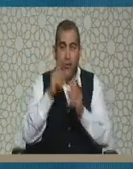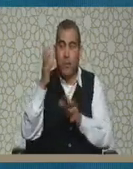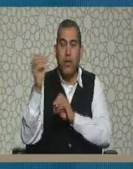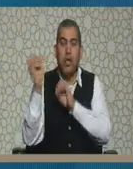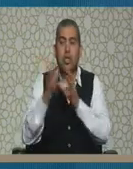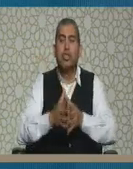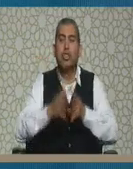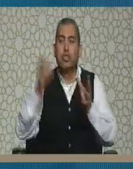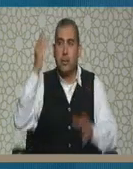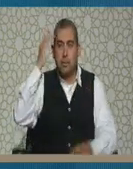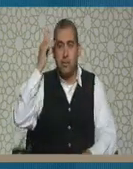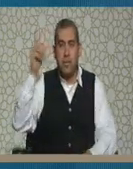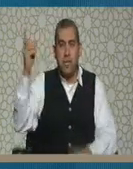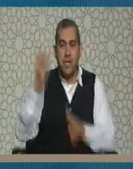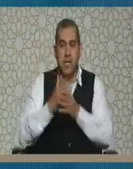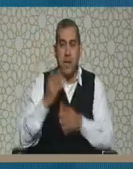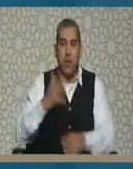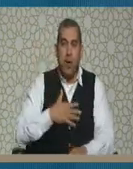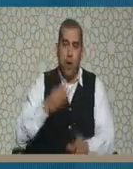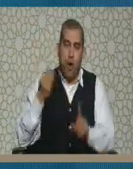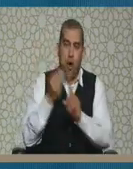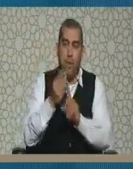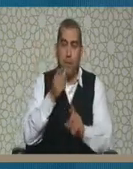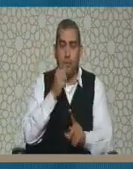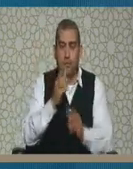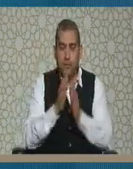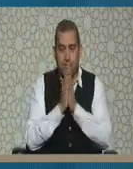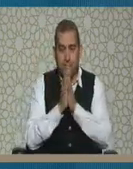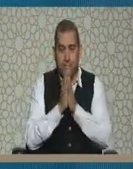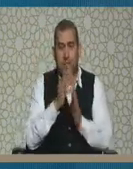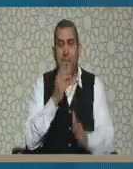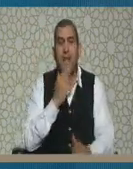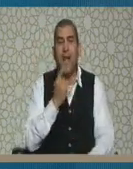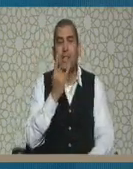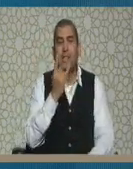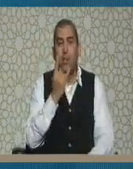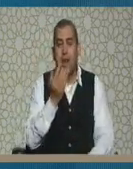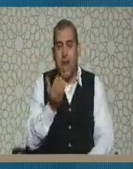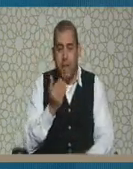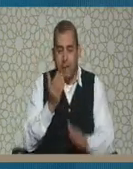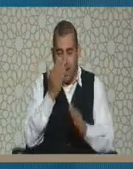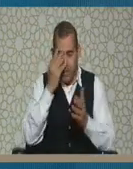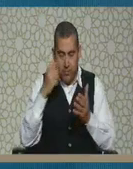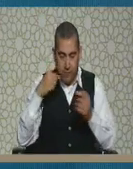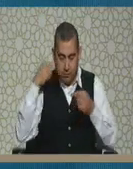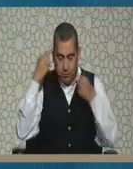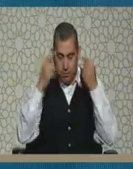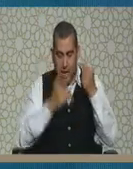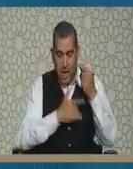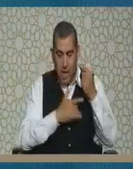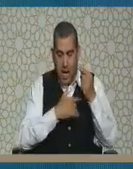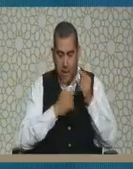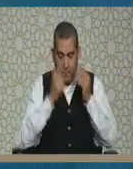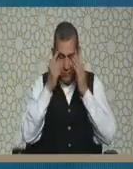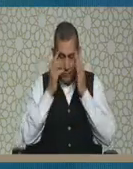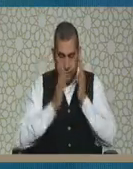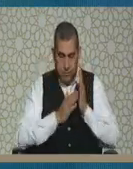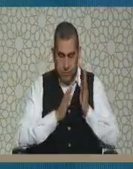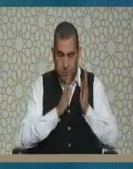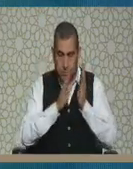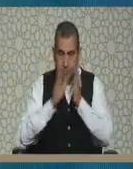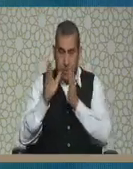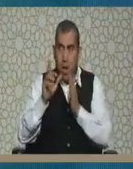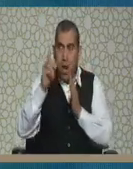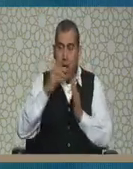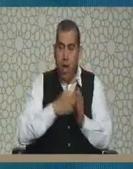حاجه لو سمحتم خذوا ع ثواني قبل العباده واجعلوا قلوبكم تتجه اتجاه المحبين الى الله